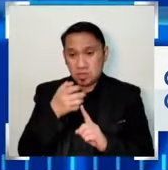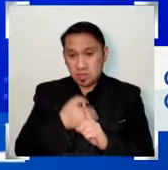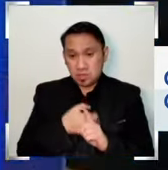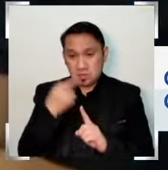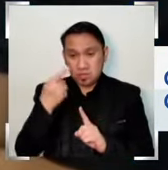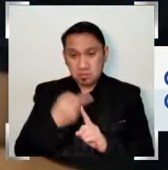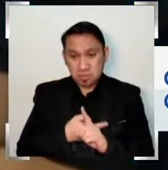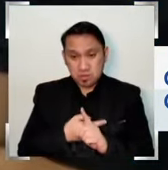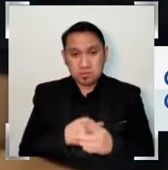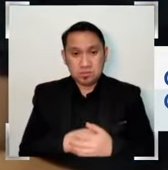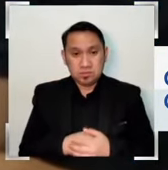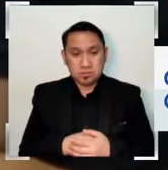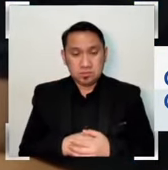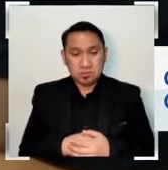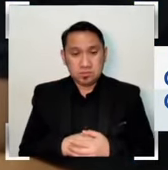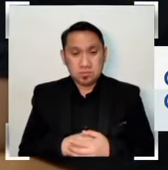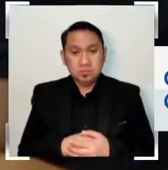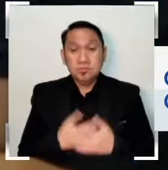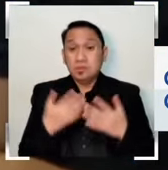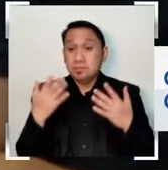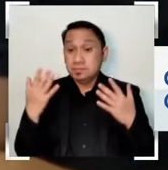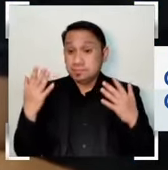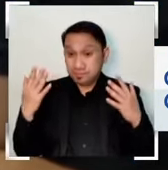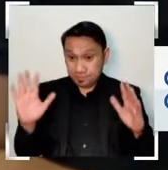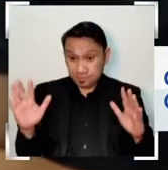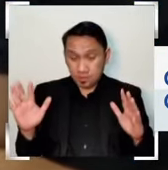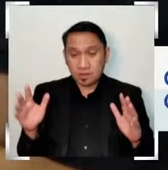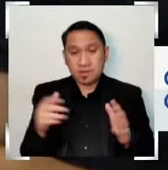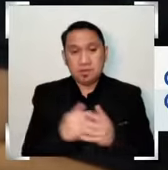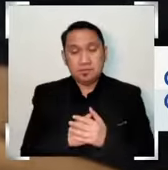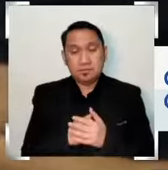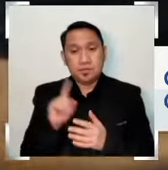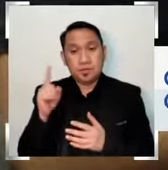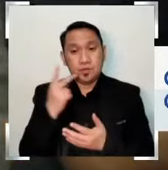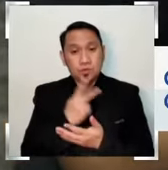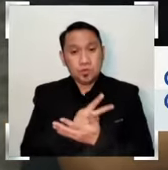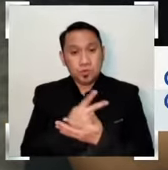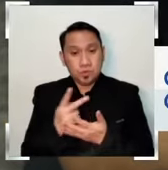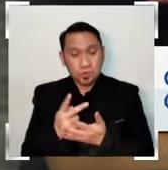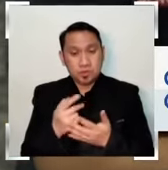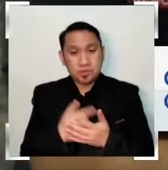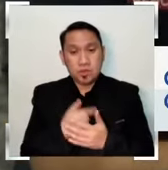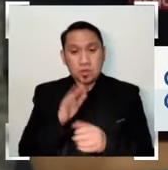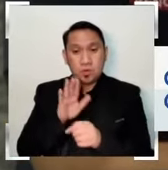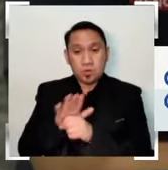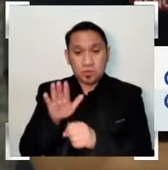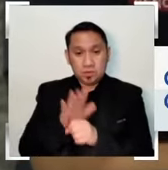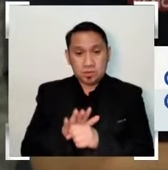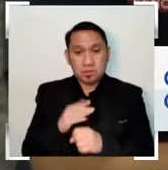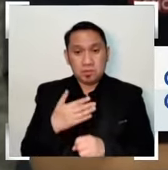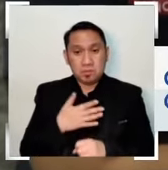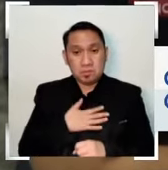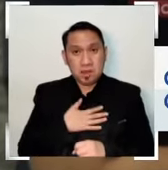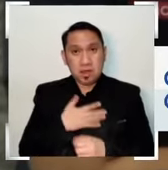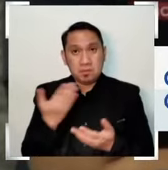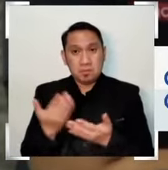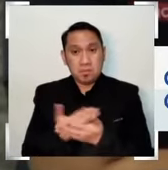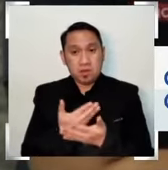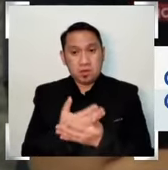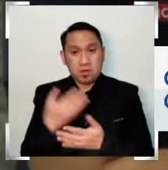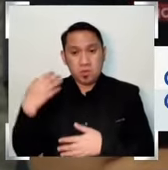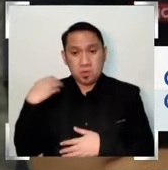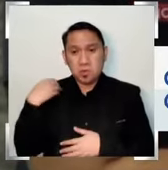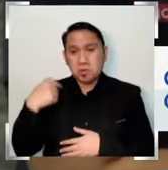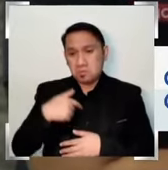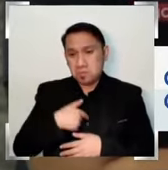helper. Pagkalipas ko doon sa amo ko ng 2 linggo, nirape ako ng bago kong amo. 3 araw nanghingi ako ng tulong